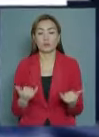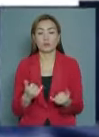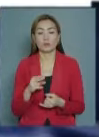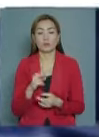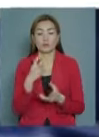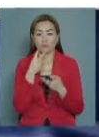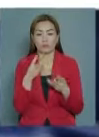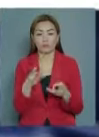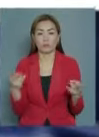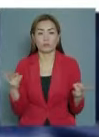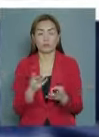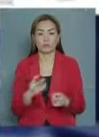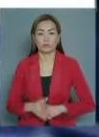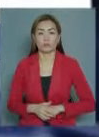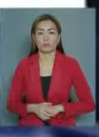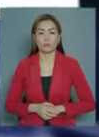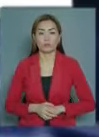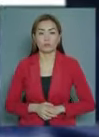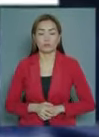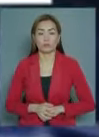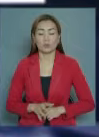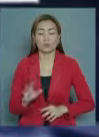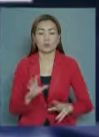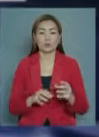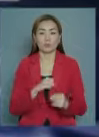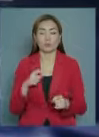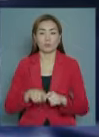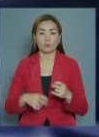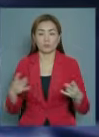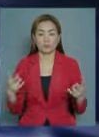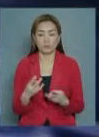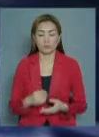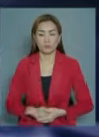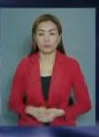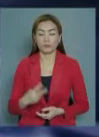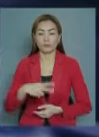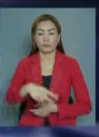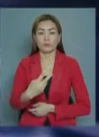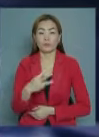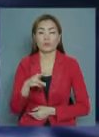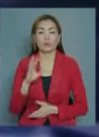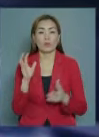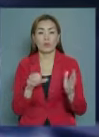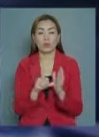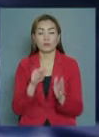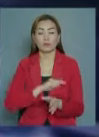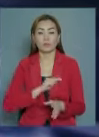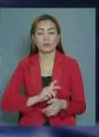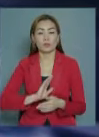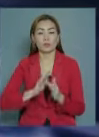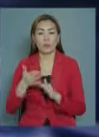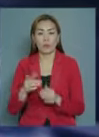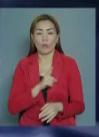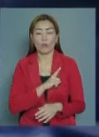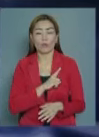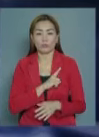қондырыңдар. Өсіп өлдік қой. Автобустың өзін тексеру керек. 22 маршрут 6-да жұмыстан шыққанда